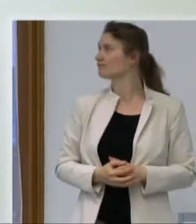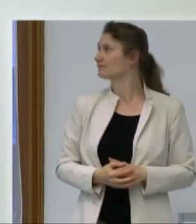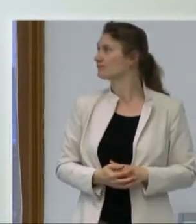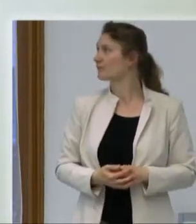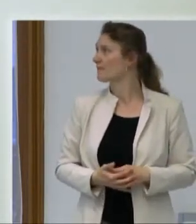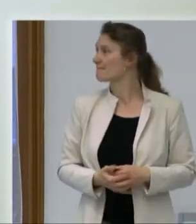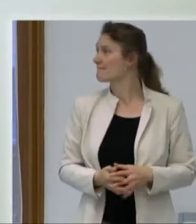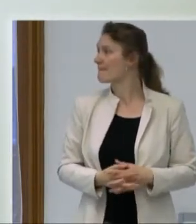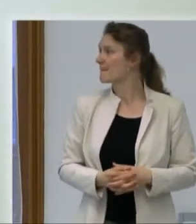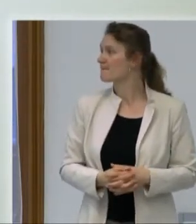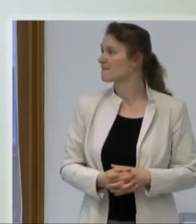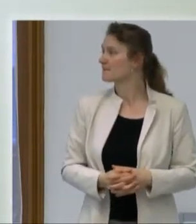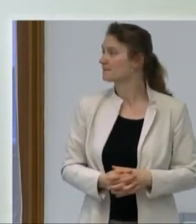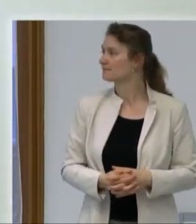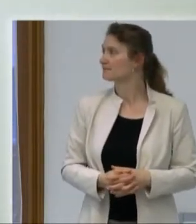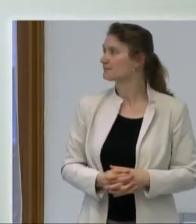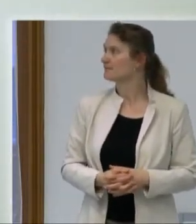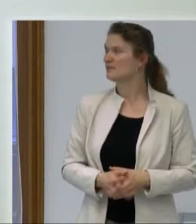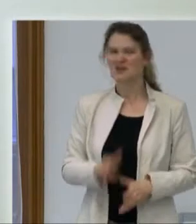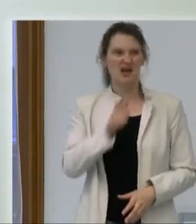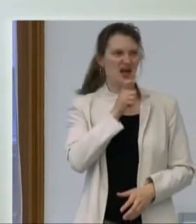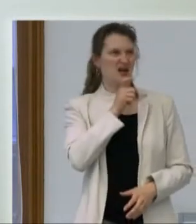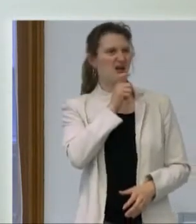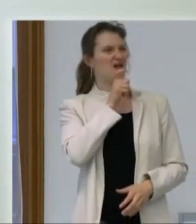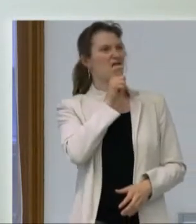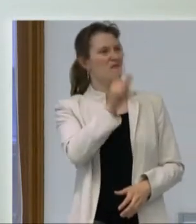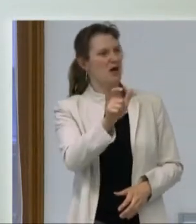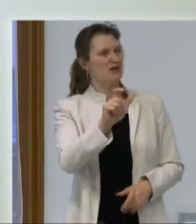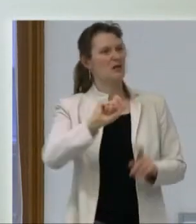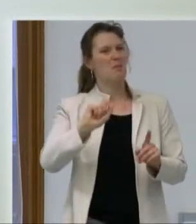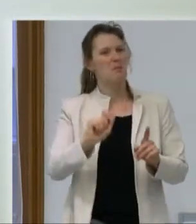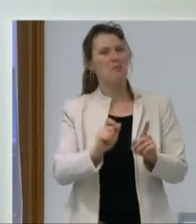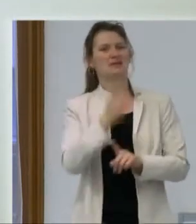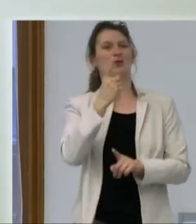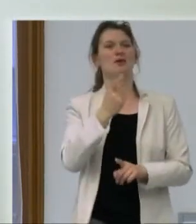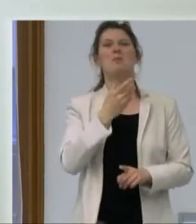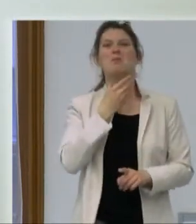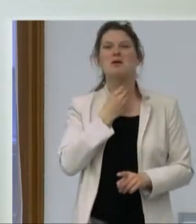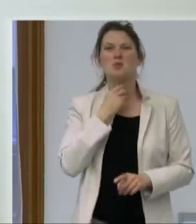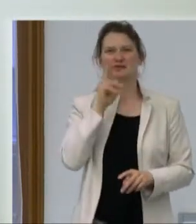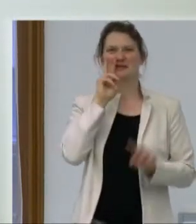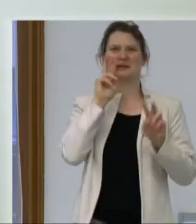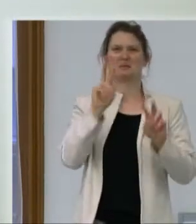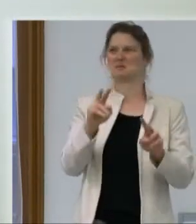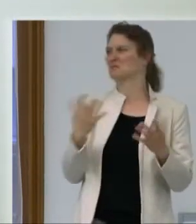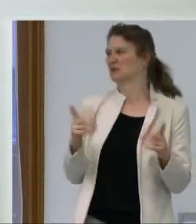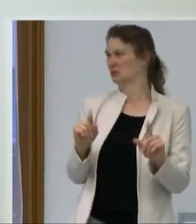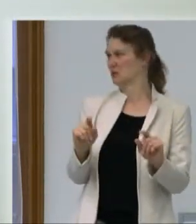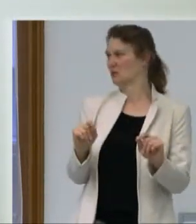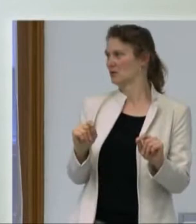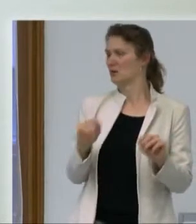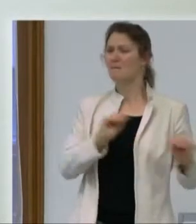Dementsprechend ist auch auf den Begriff besondere Bedürfnisse etwas anders hinzuschauen. In der Pädagogik wird